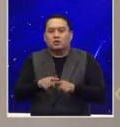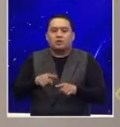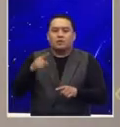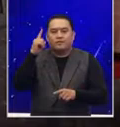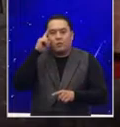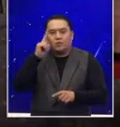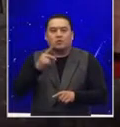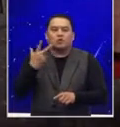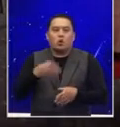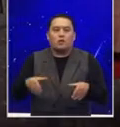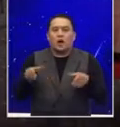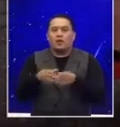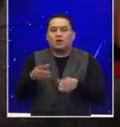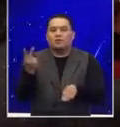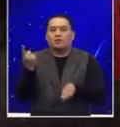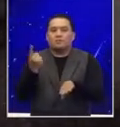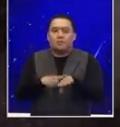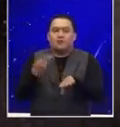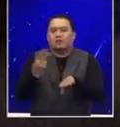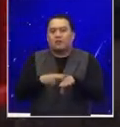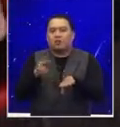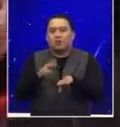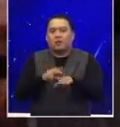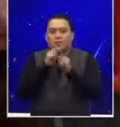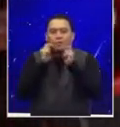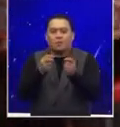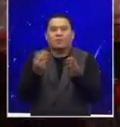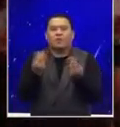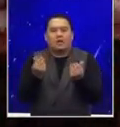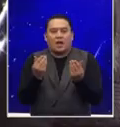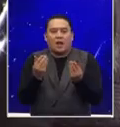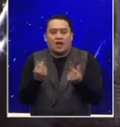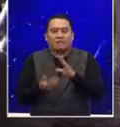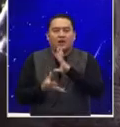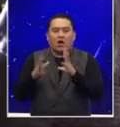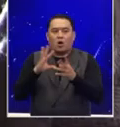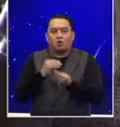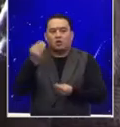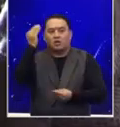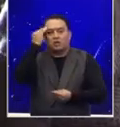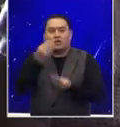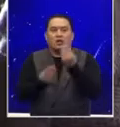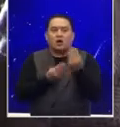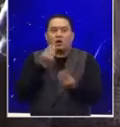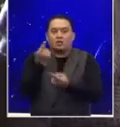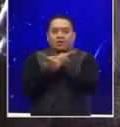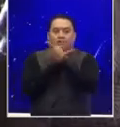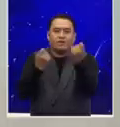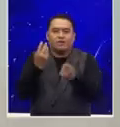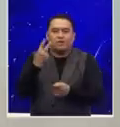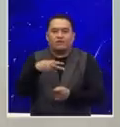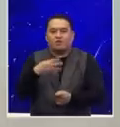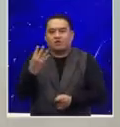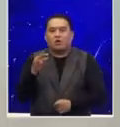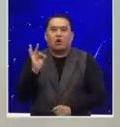сообразительности. 3 командам, занявшим призовые места, будут вручены денежные призы. Результаты интеллектуальной игры огласят